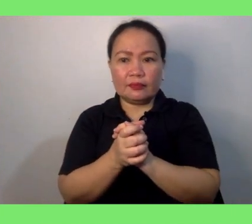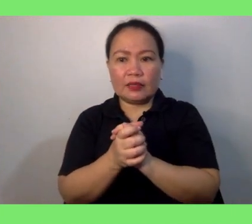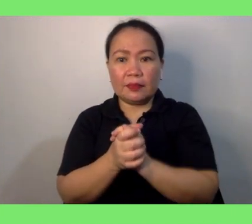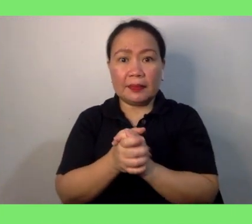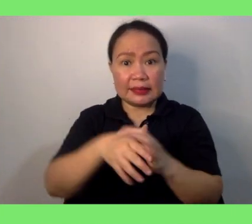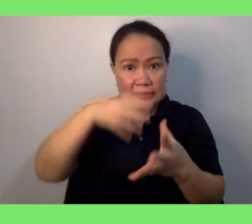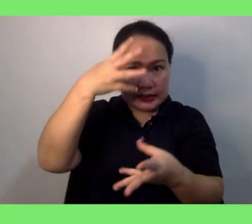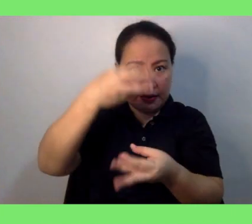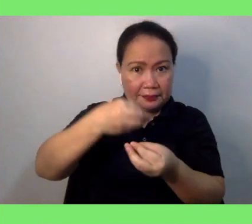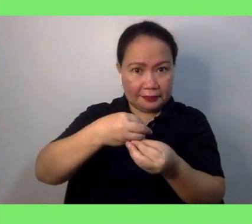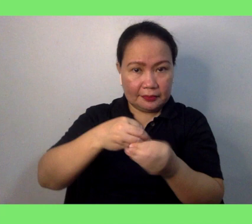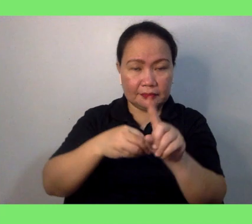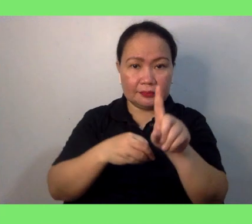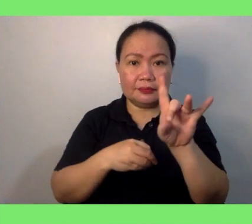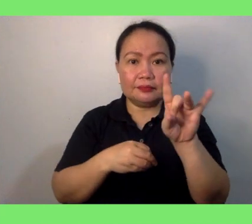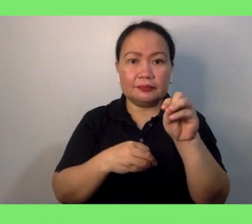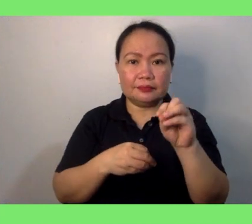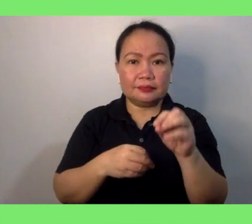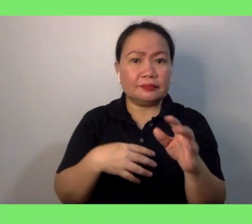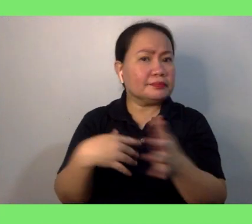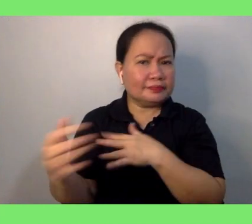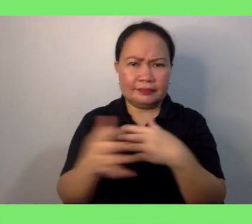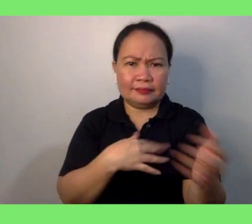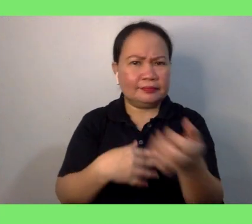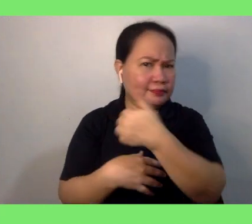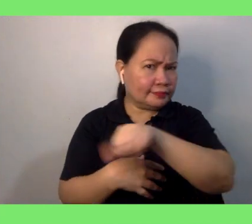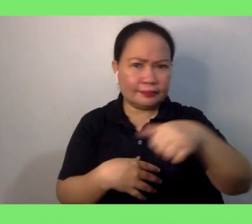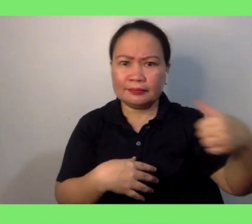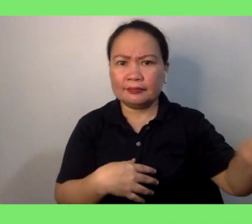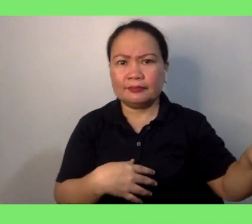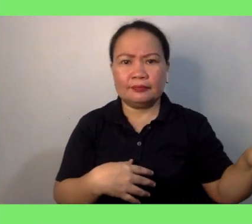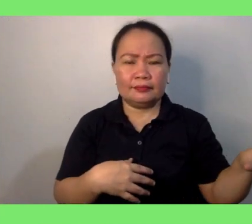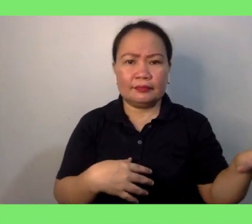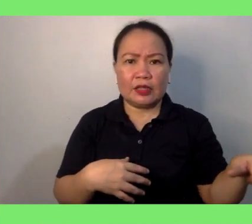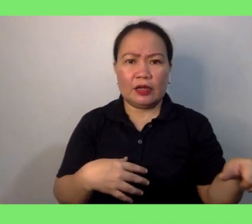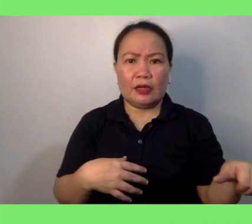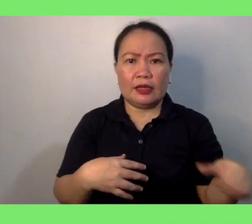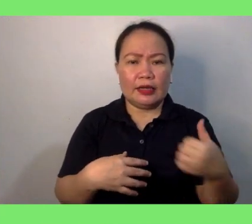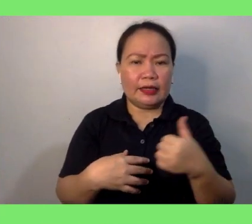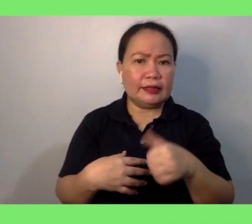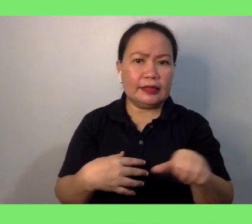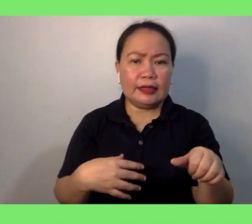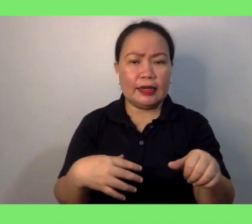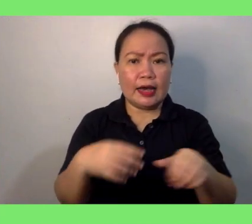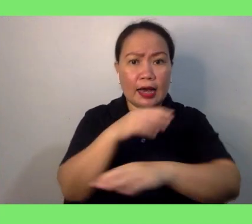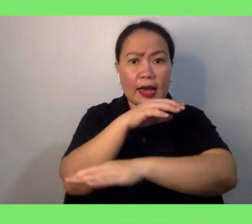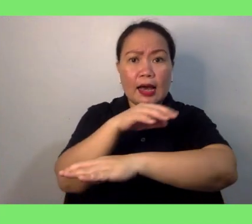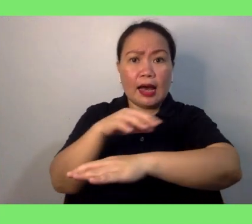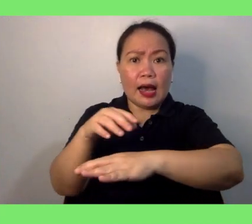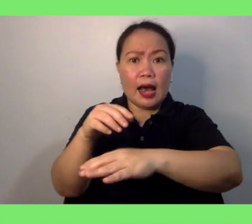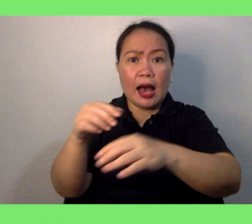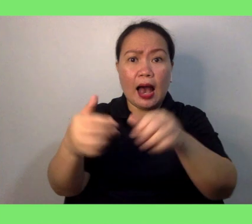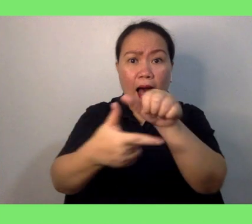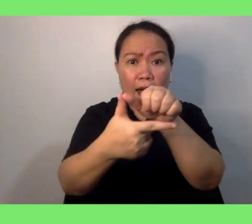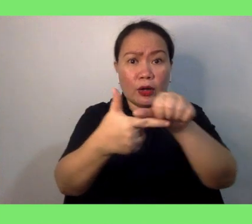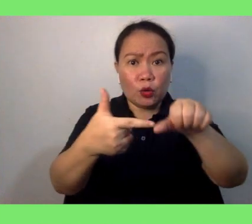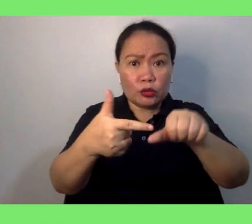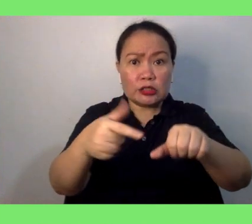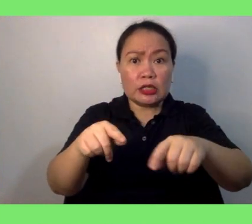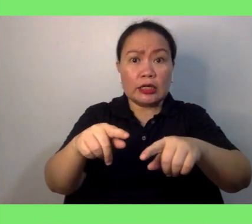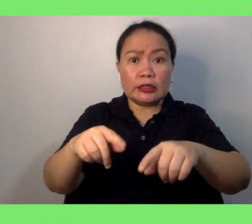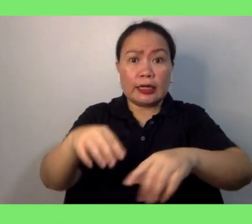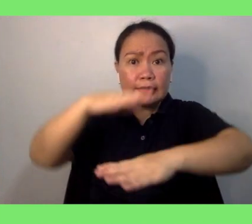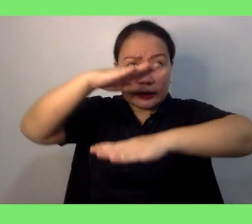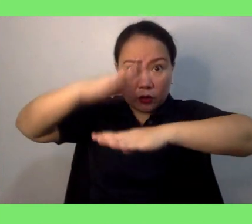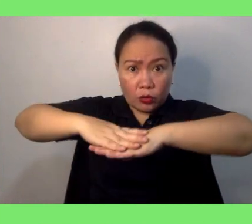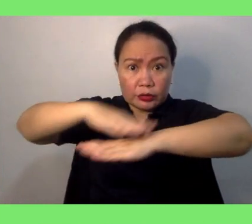yan ng 180. So, kahit 4 na angles pa yan, basta nasa isang line sila, ang sum